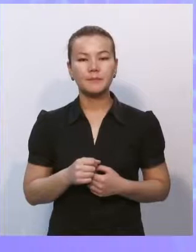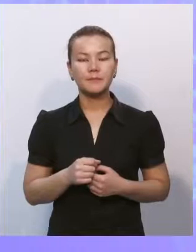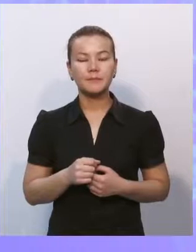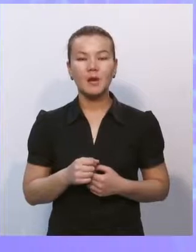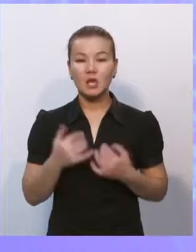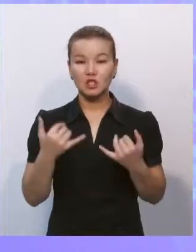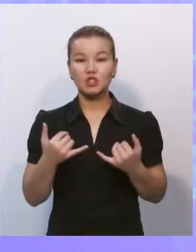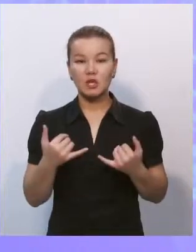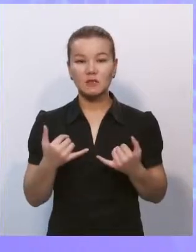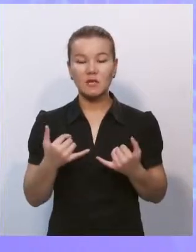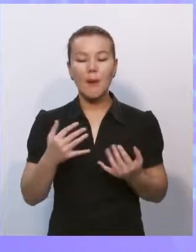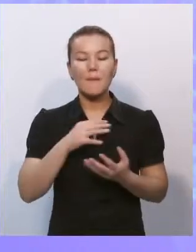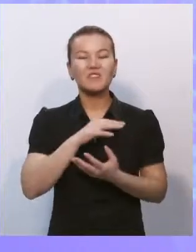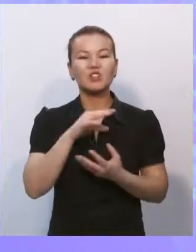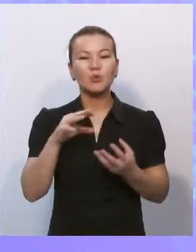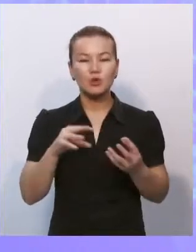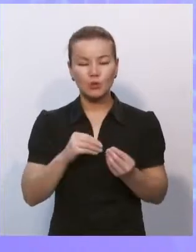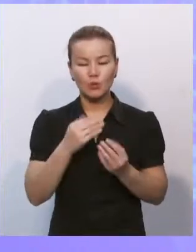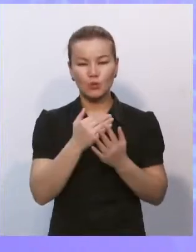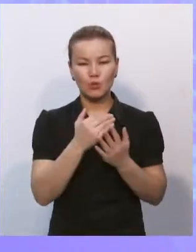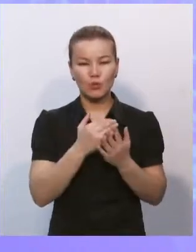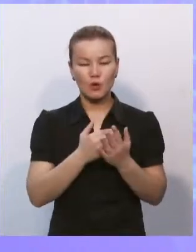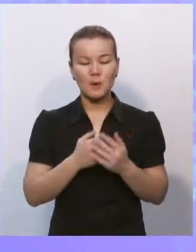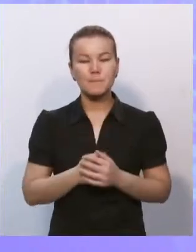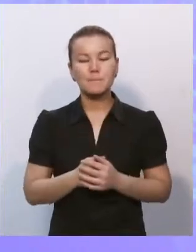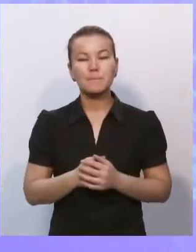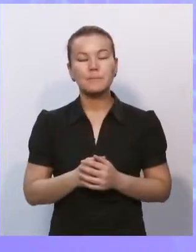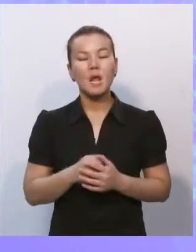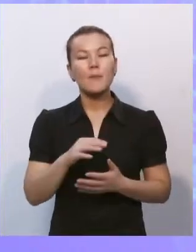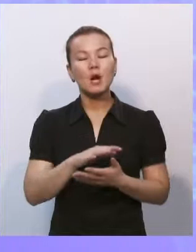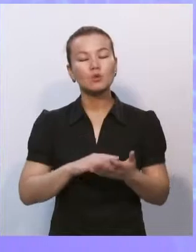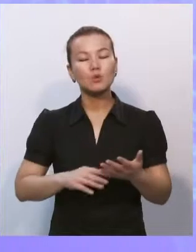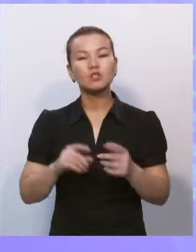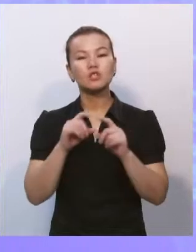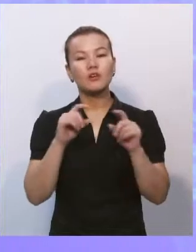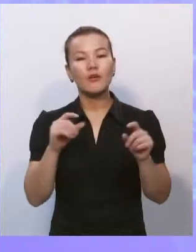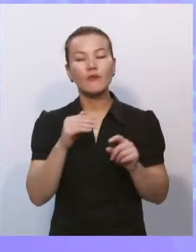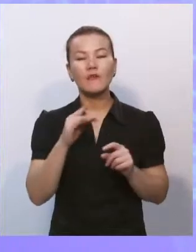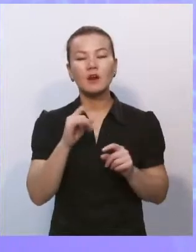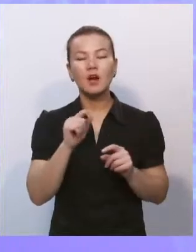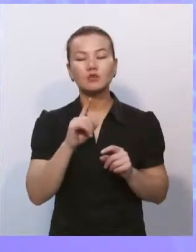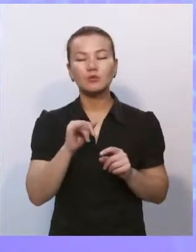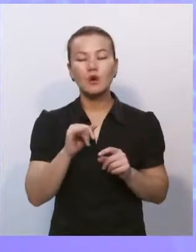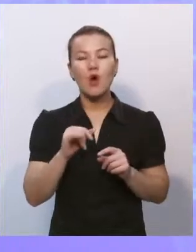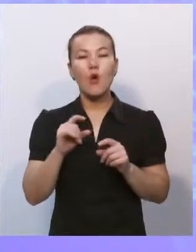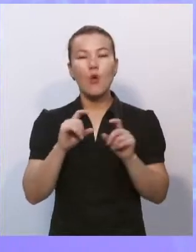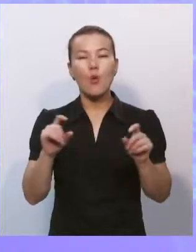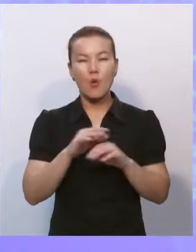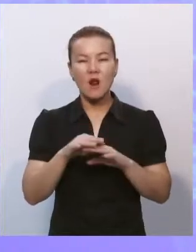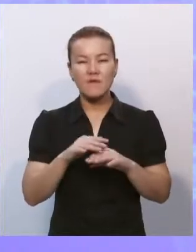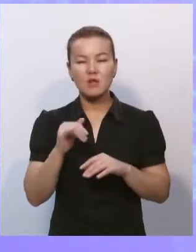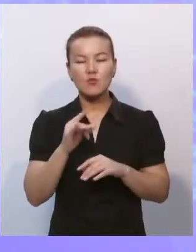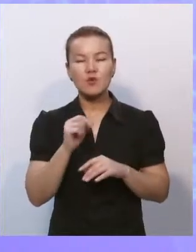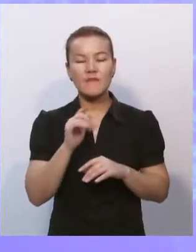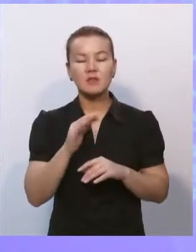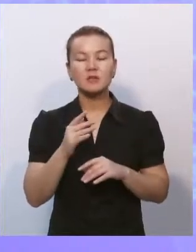сейчас подведем итог урока продолжите фразу уравнение это